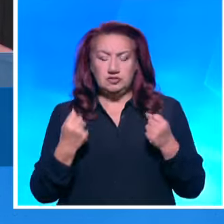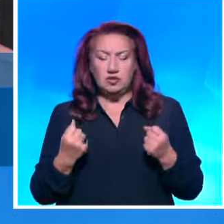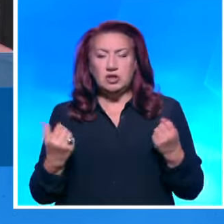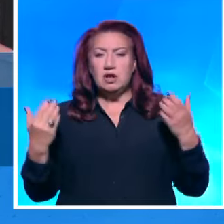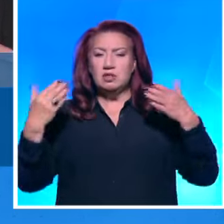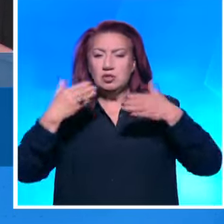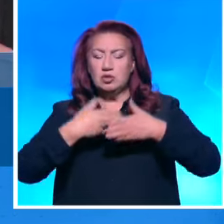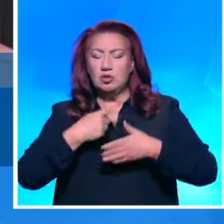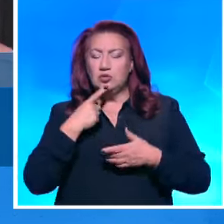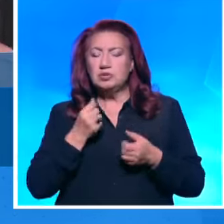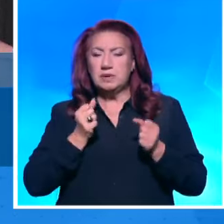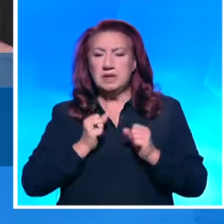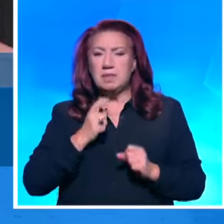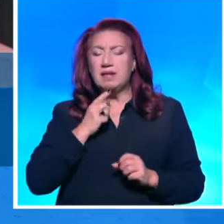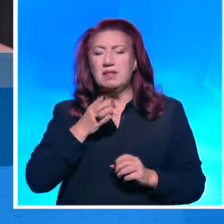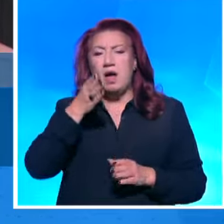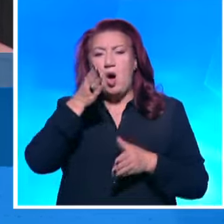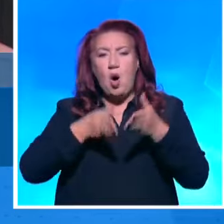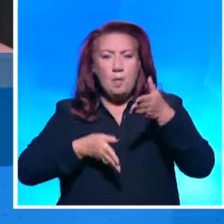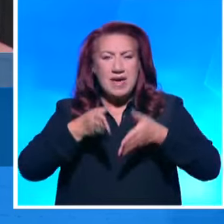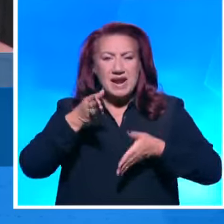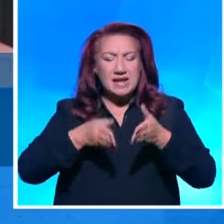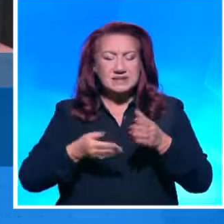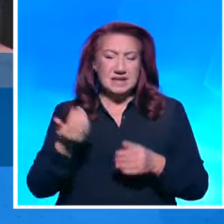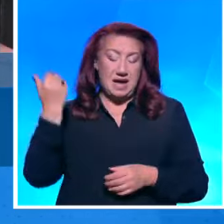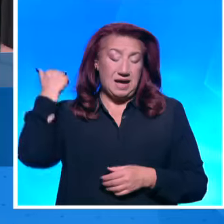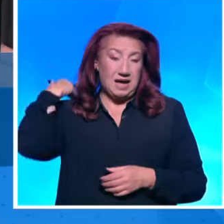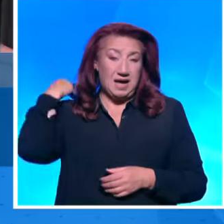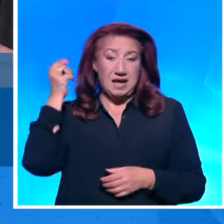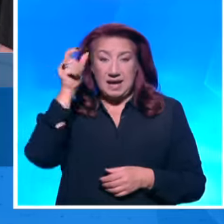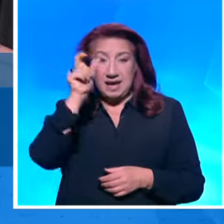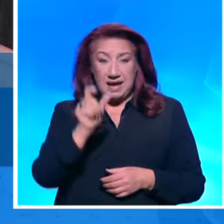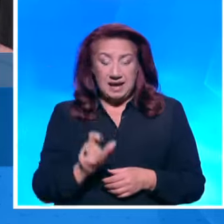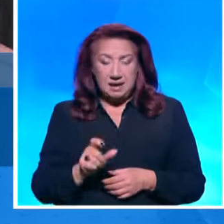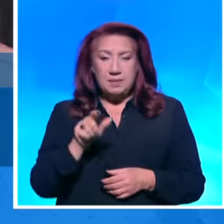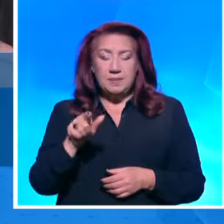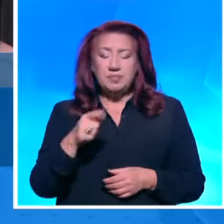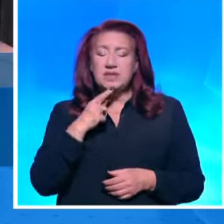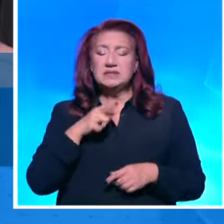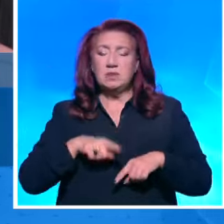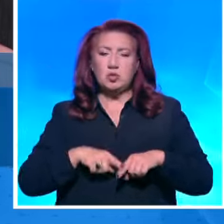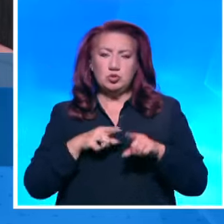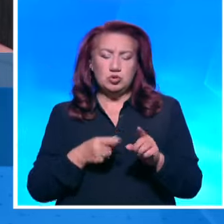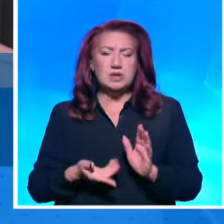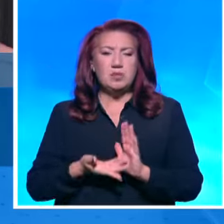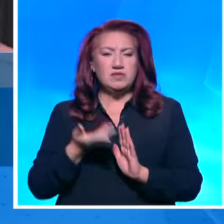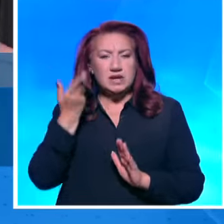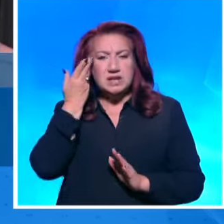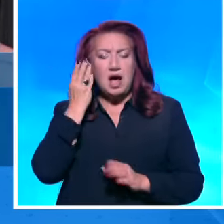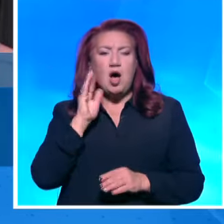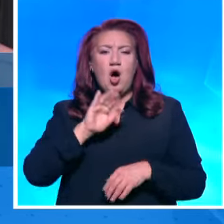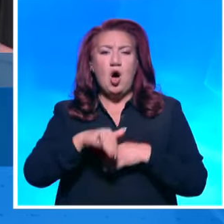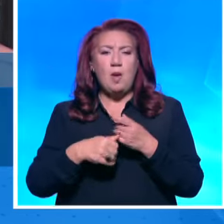операция на гръбначния стълб, а днес от прокуратурата повдигнаха обвинения на собственика на балона за причиняване на смърт